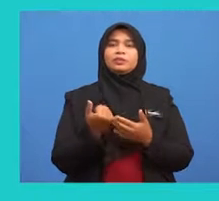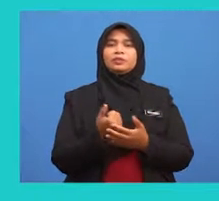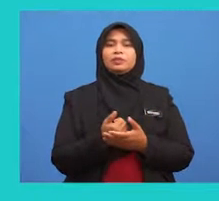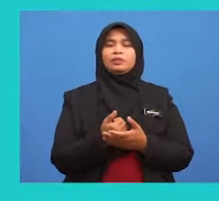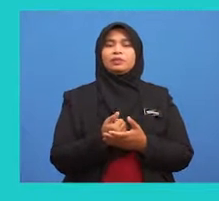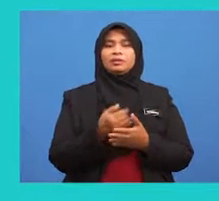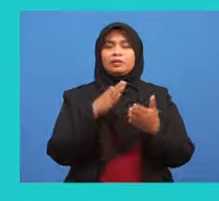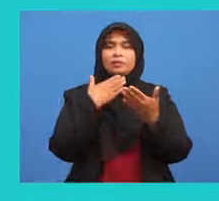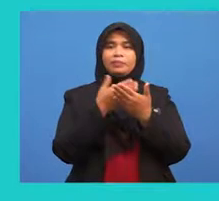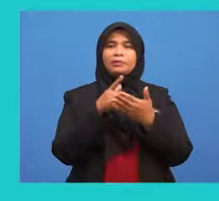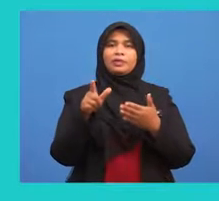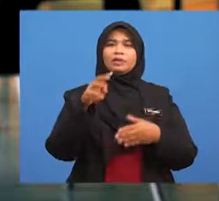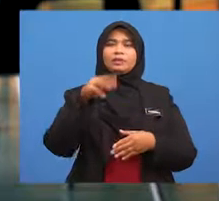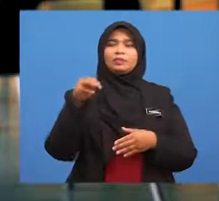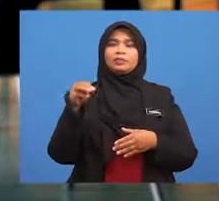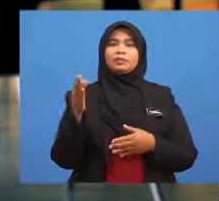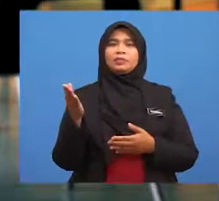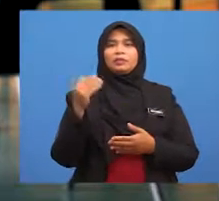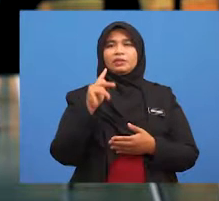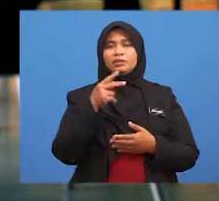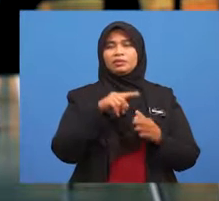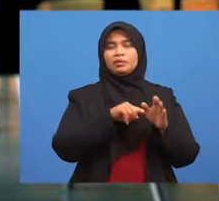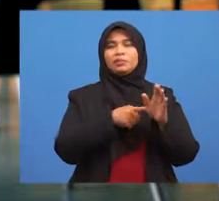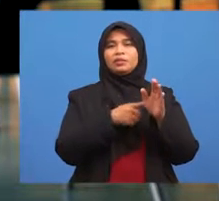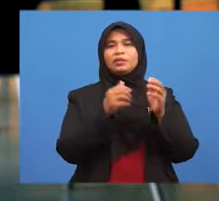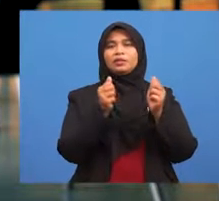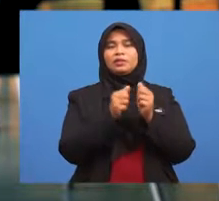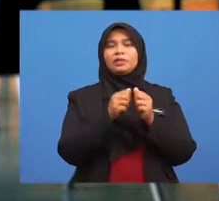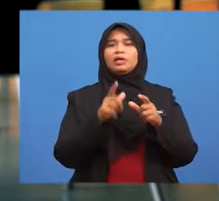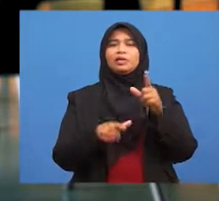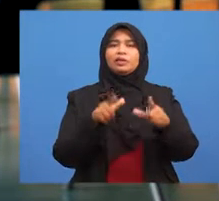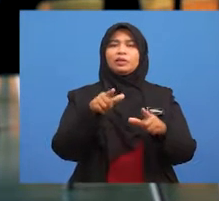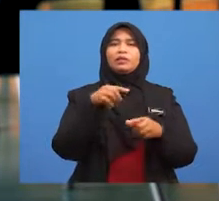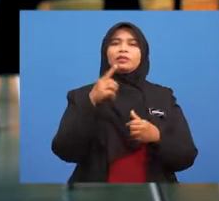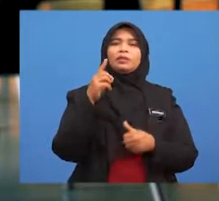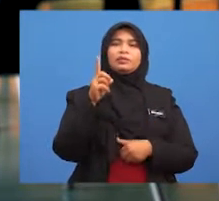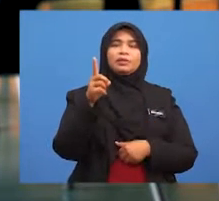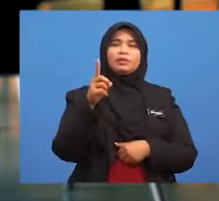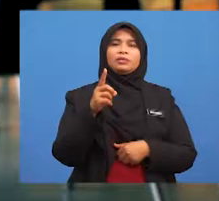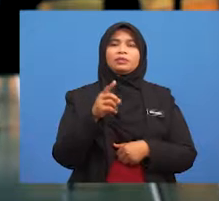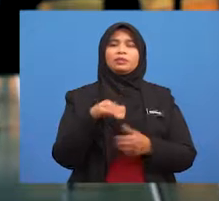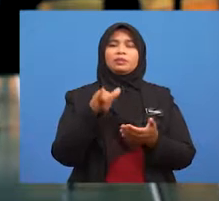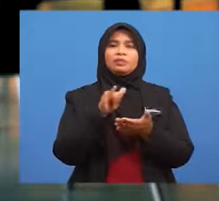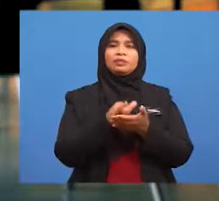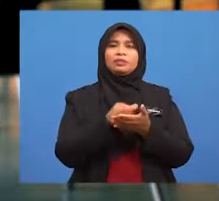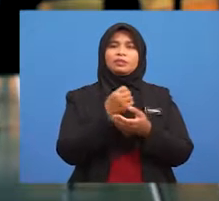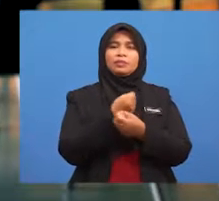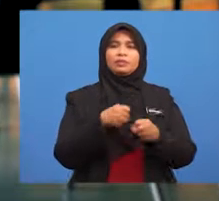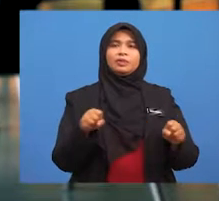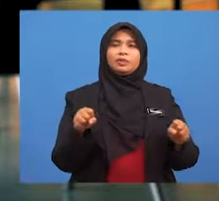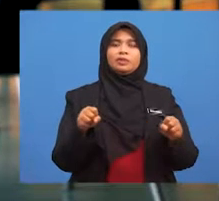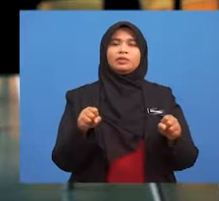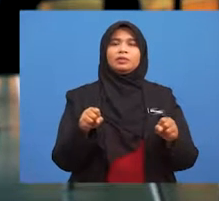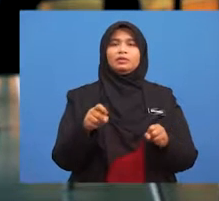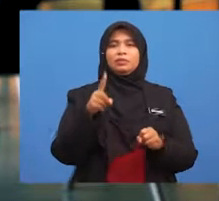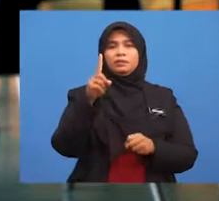mudah. Baiklah, murid-murid. Mari kita mulakan dengan langkah yang pertama, iaitu menyediakan